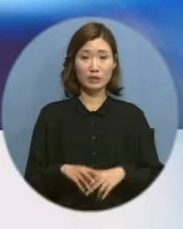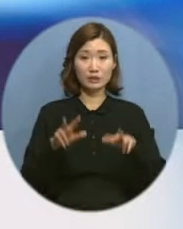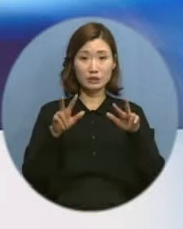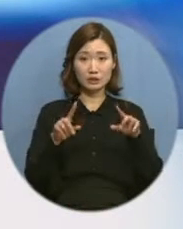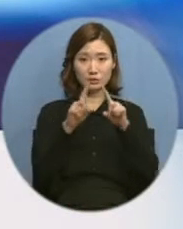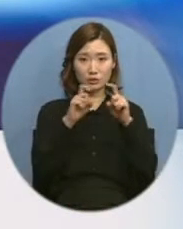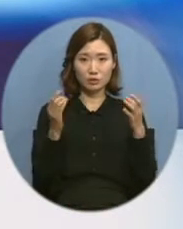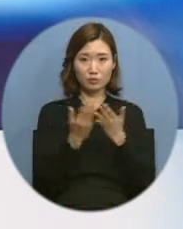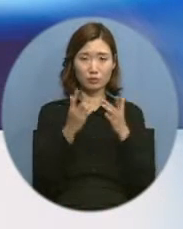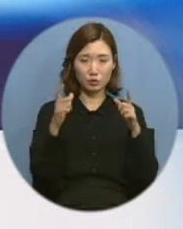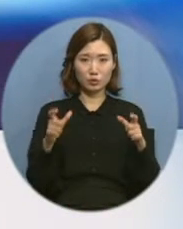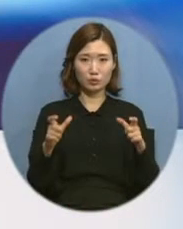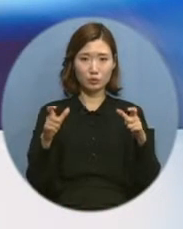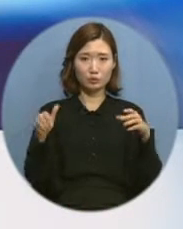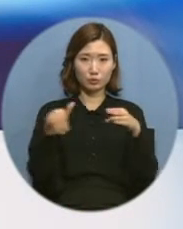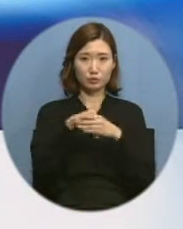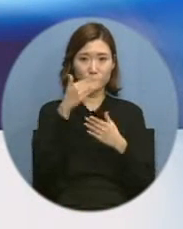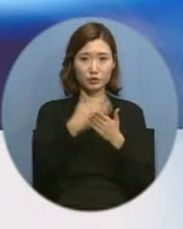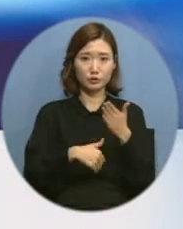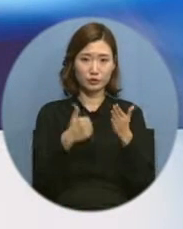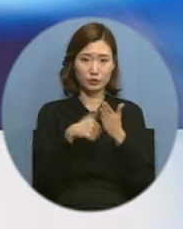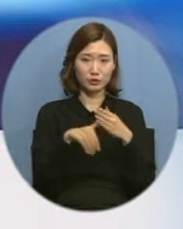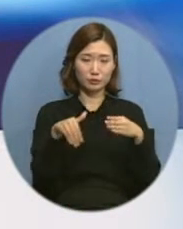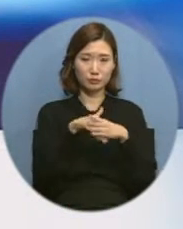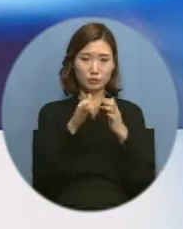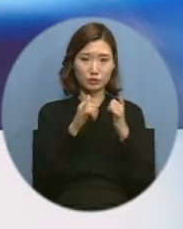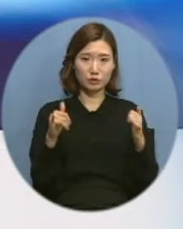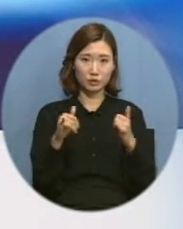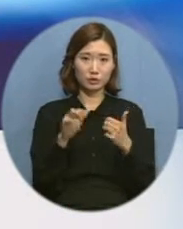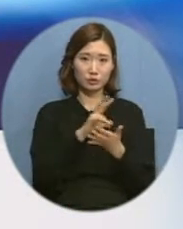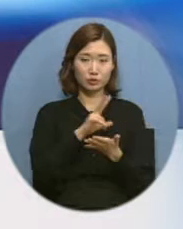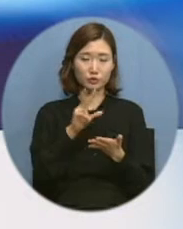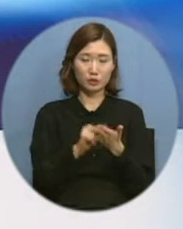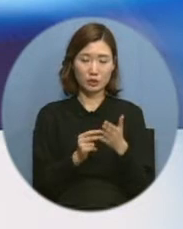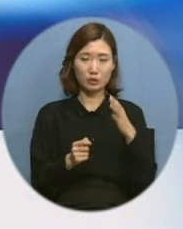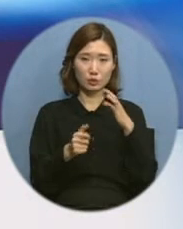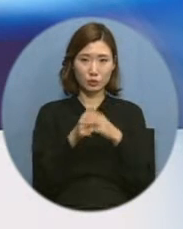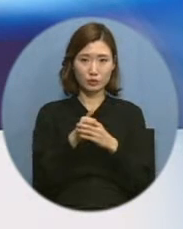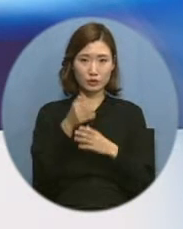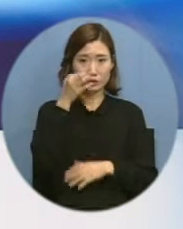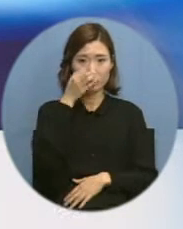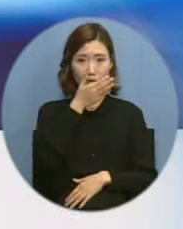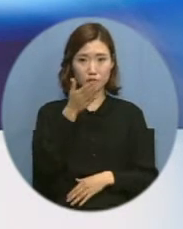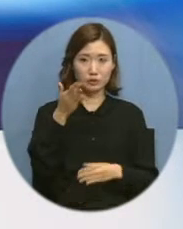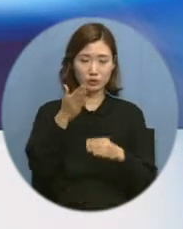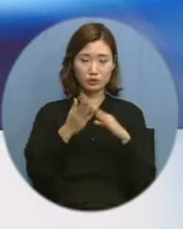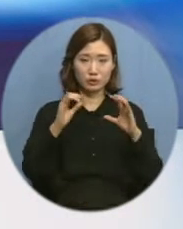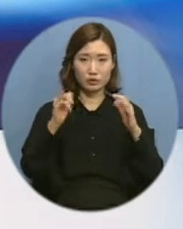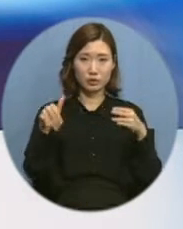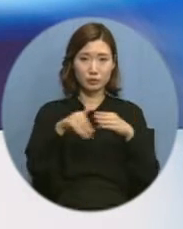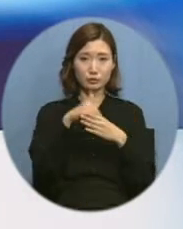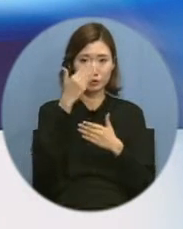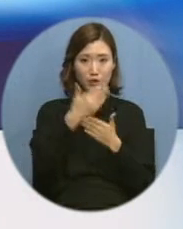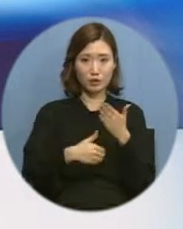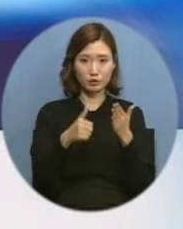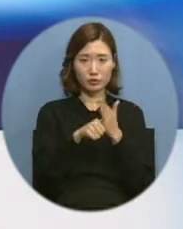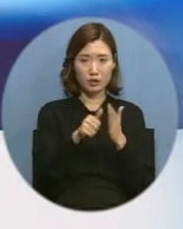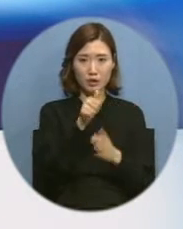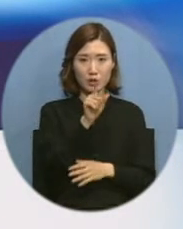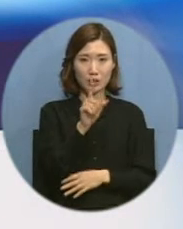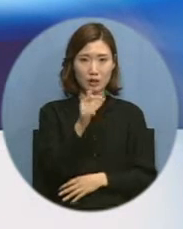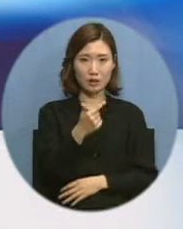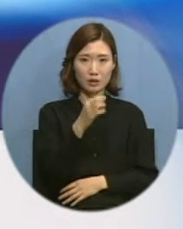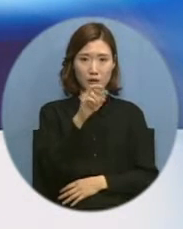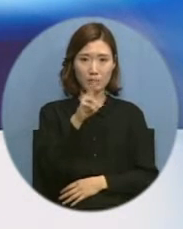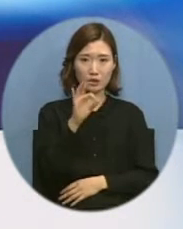지금 성북동에는 지역 문화유산과 문인을 주제로 한 독특한 전시가 열리고 있습니다. 세계 문화유산,